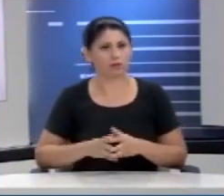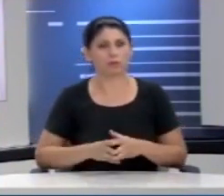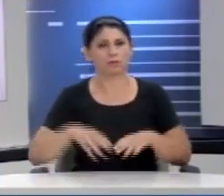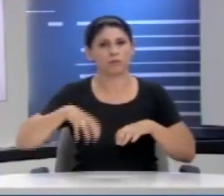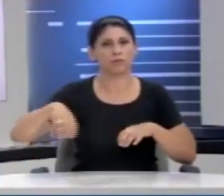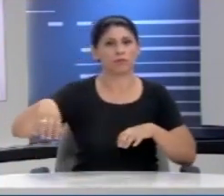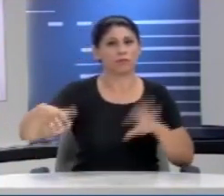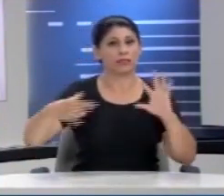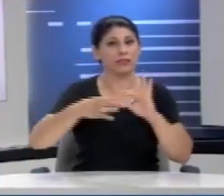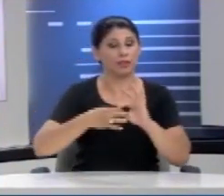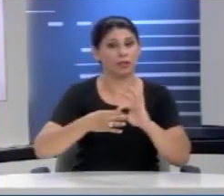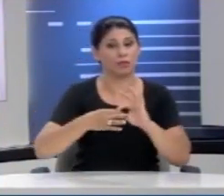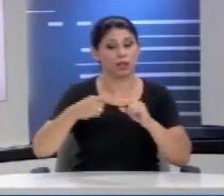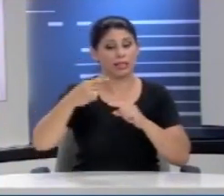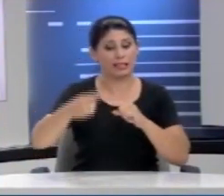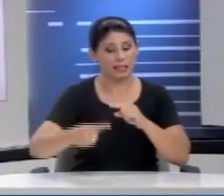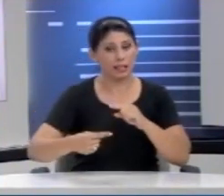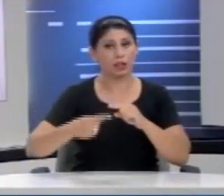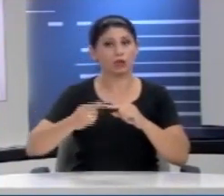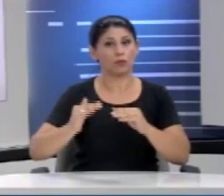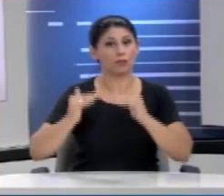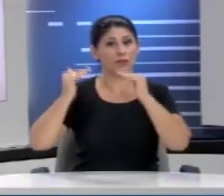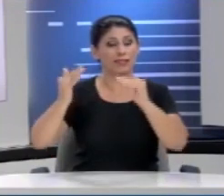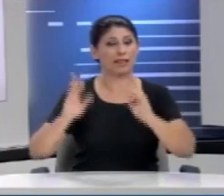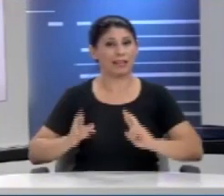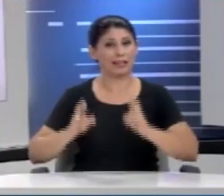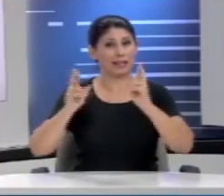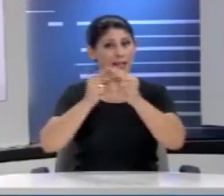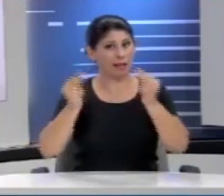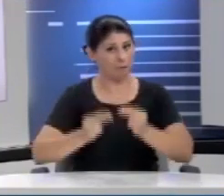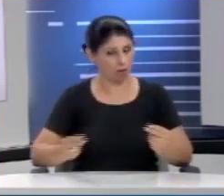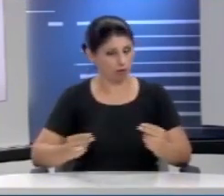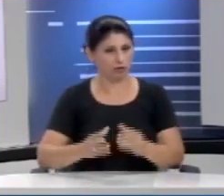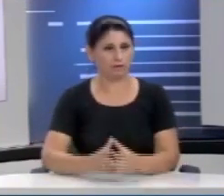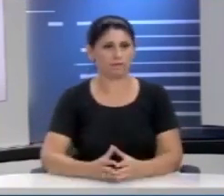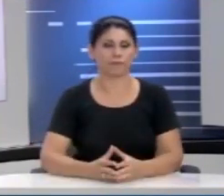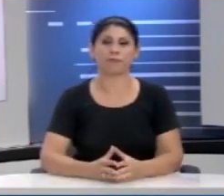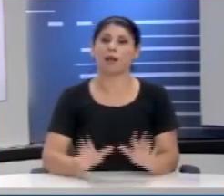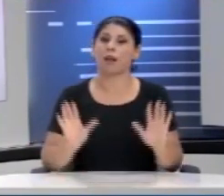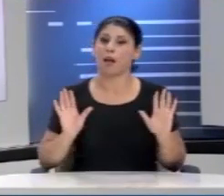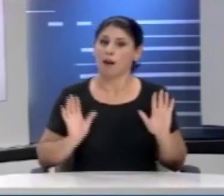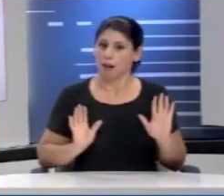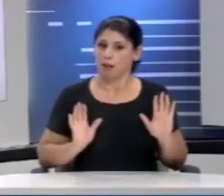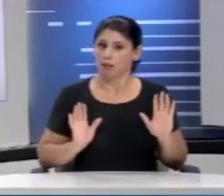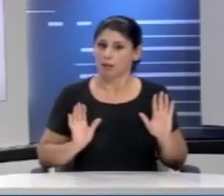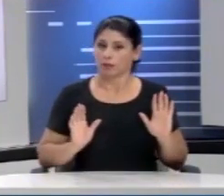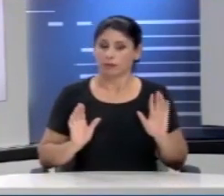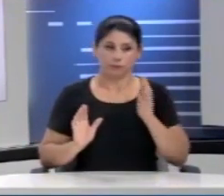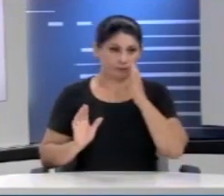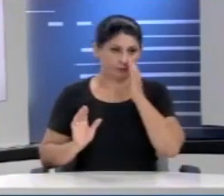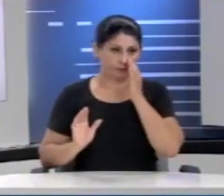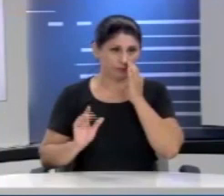με μονάδες συνδυασμένου κύκλου υψηλής ενεργειακής απόδοσης. Όμως, αυτό